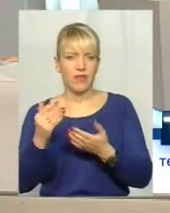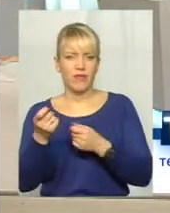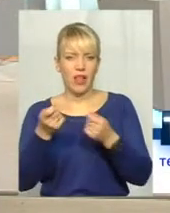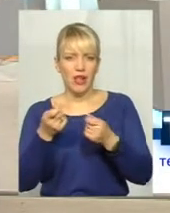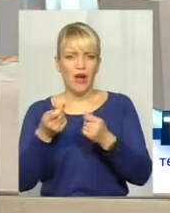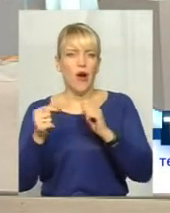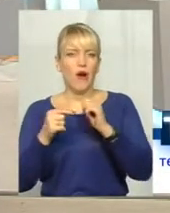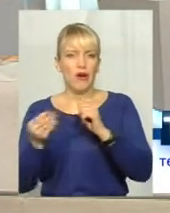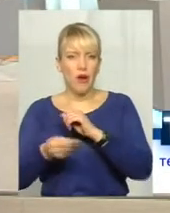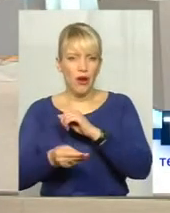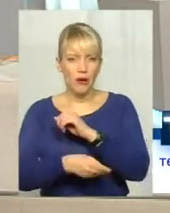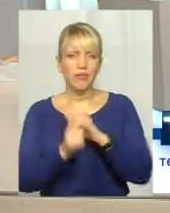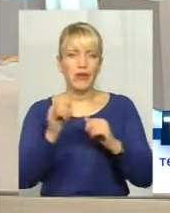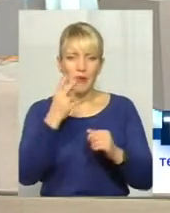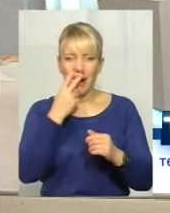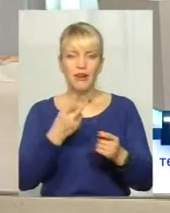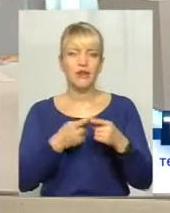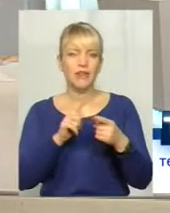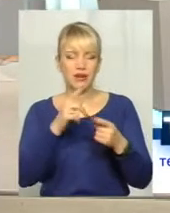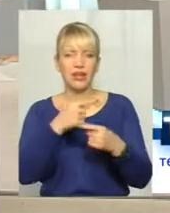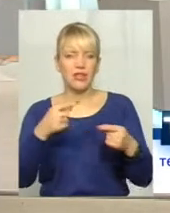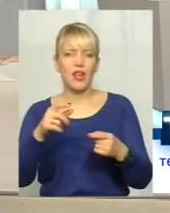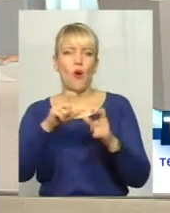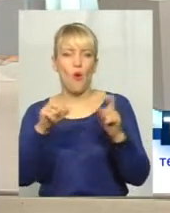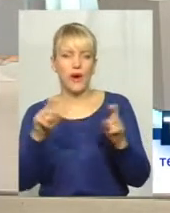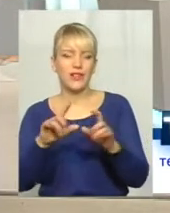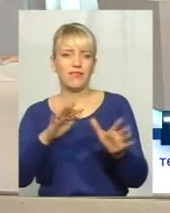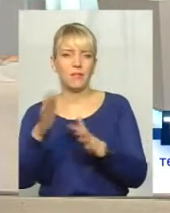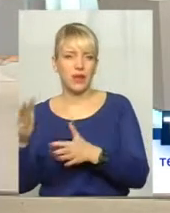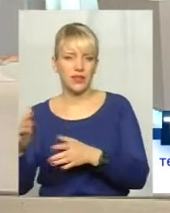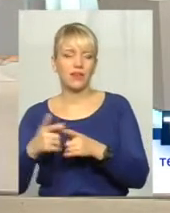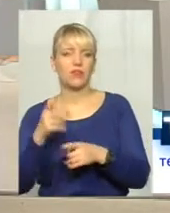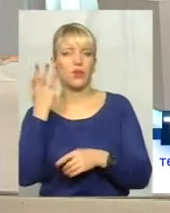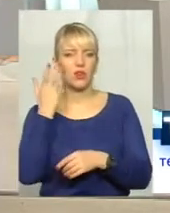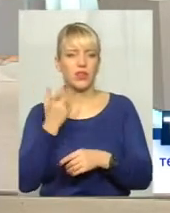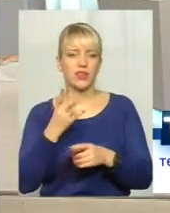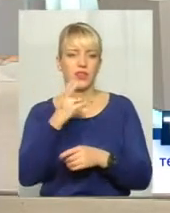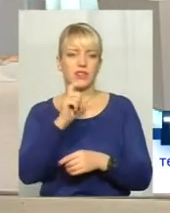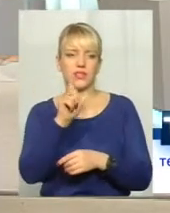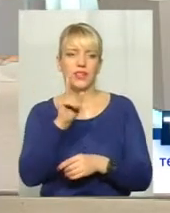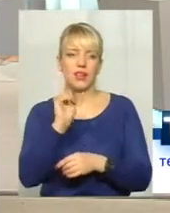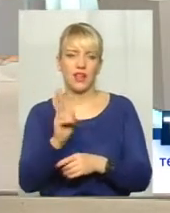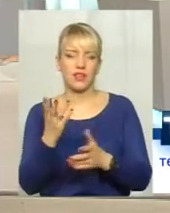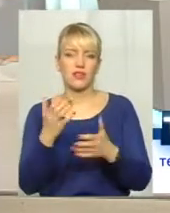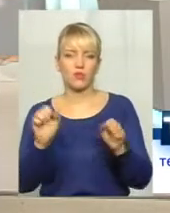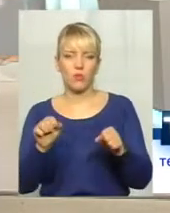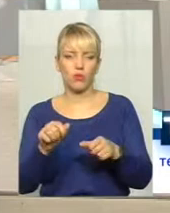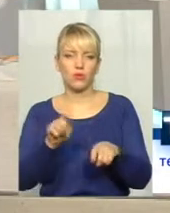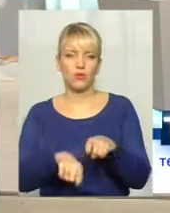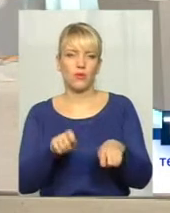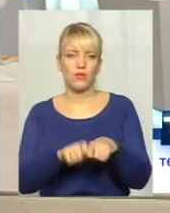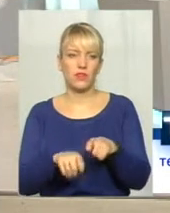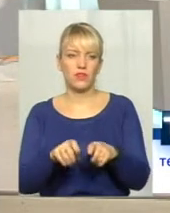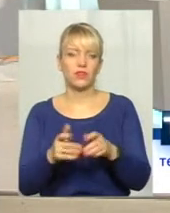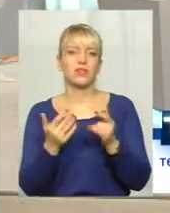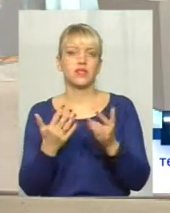подивимося, як з того буде. Ну, вже бачимо постійні нападки різних органів. Ну, нападок на ЗК, яке спромоглося перевірити, якщо я не помиляюсь, скільки